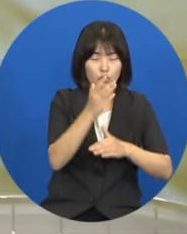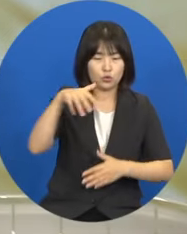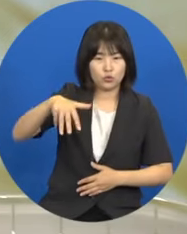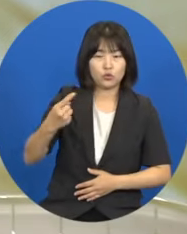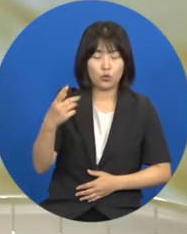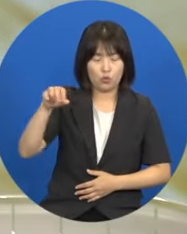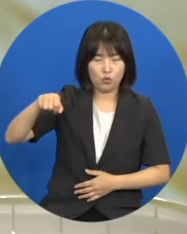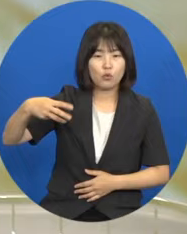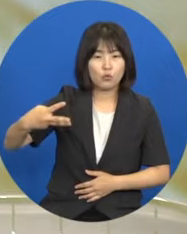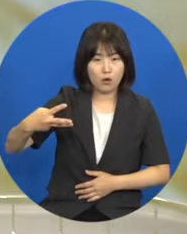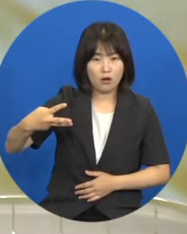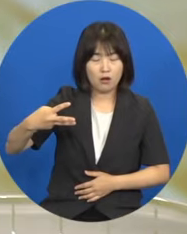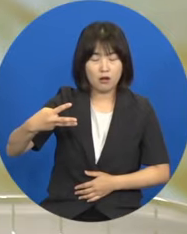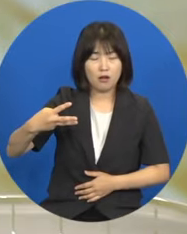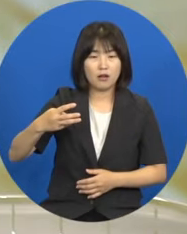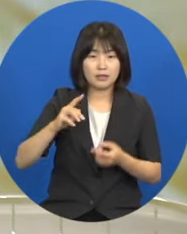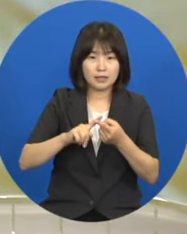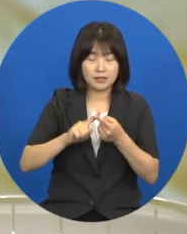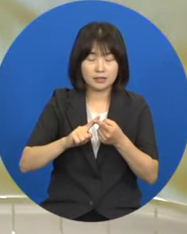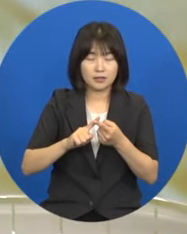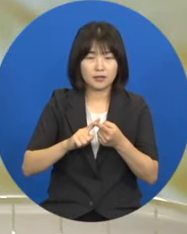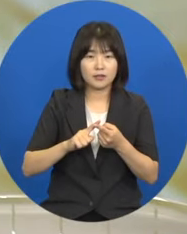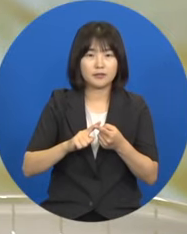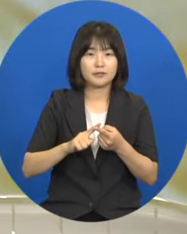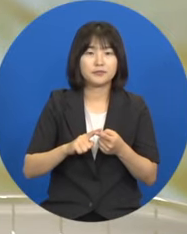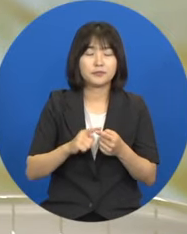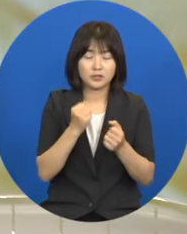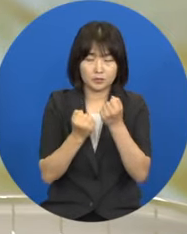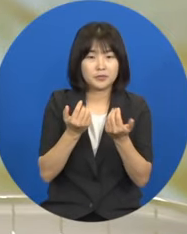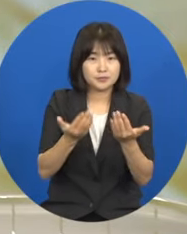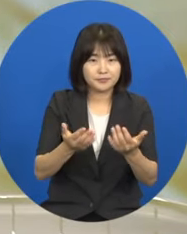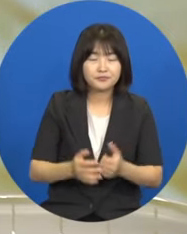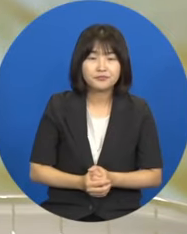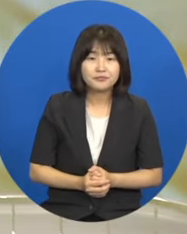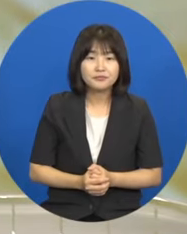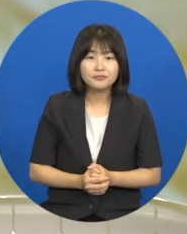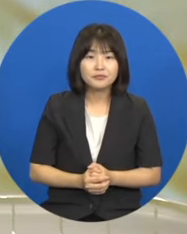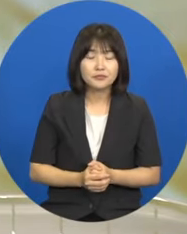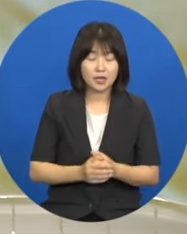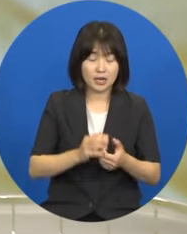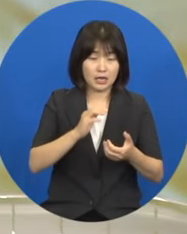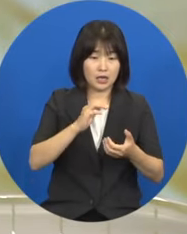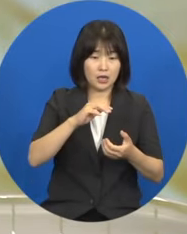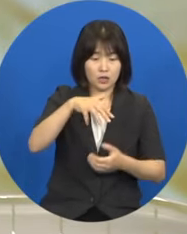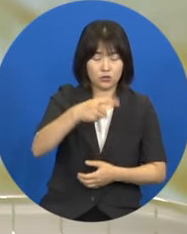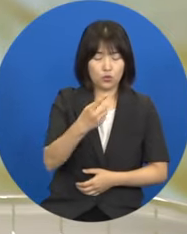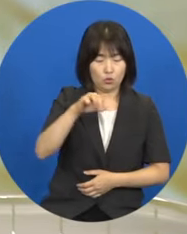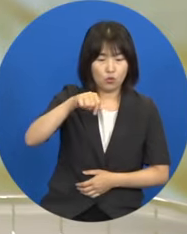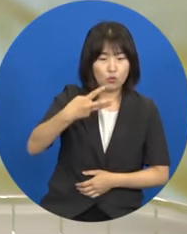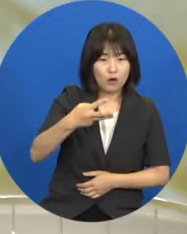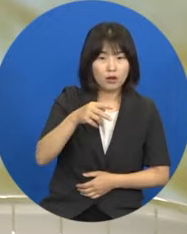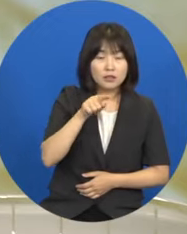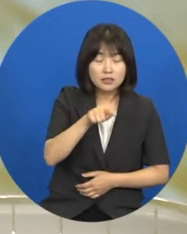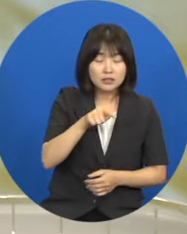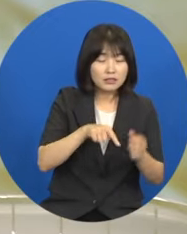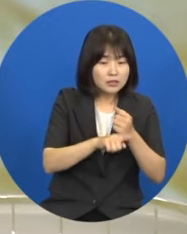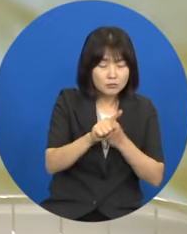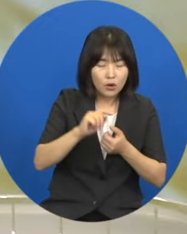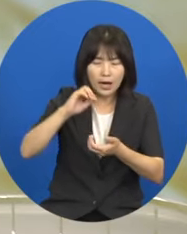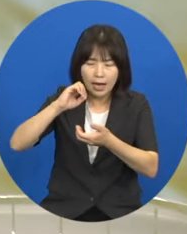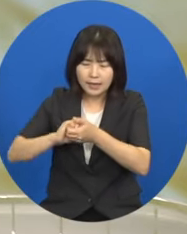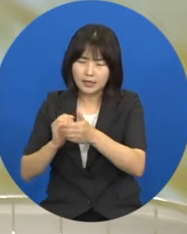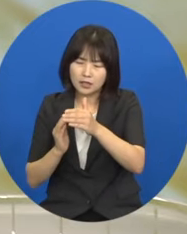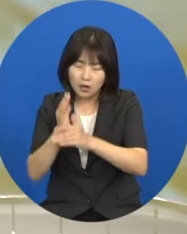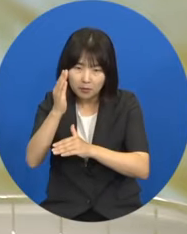대해서 살펴보도록 하겠습니다. 여러분 본래 초월이라고 하는 말은 한계를 뛰어넘다, 경계를 넘어서다라고 할